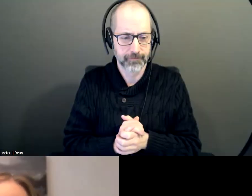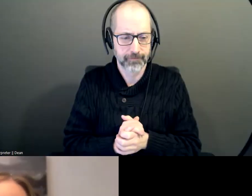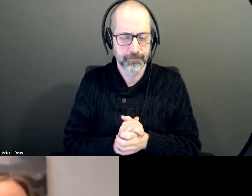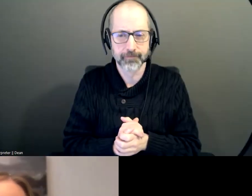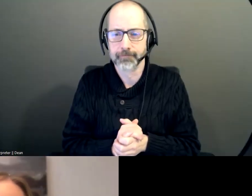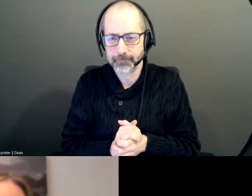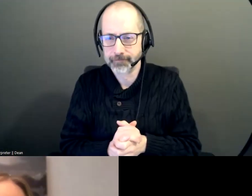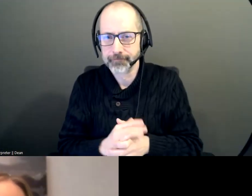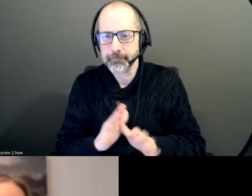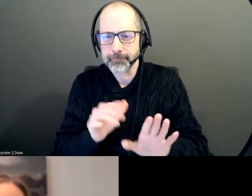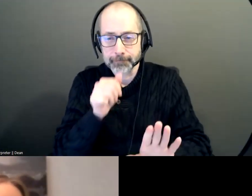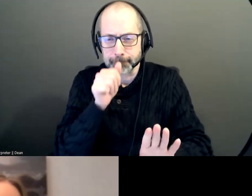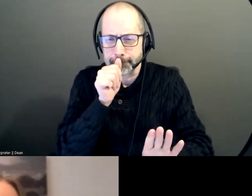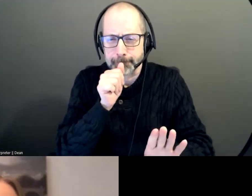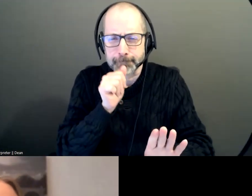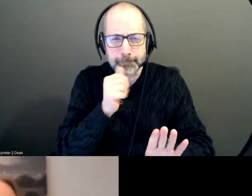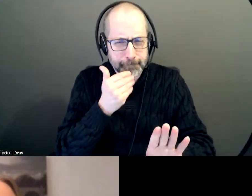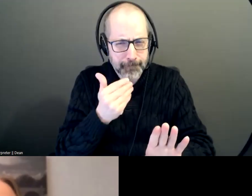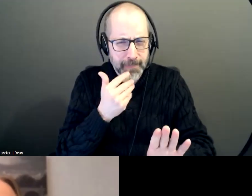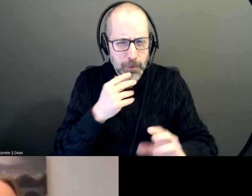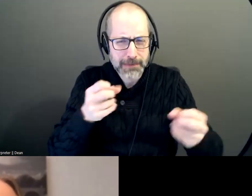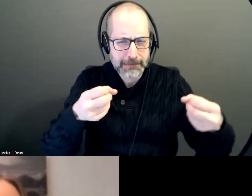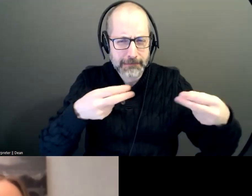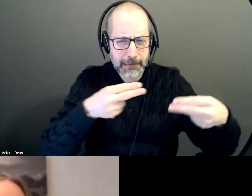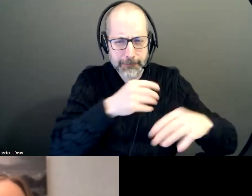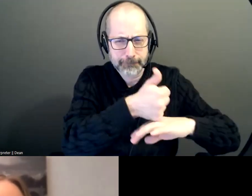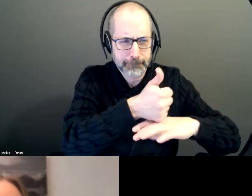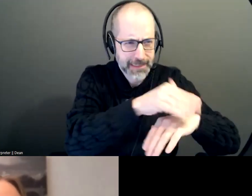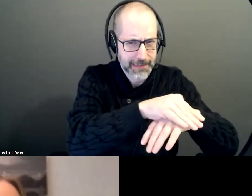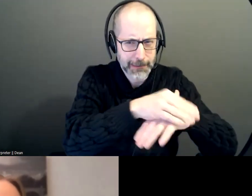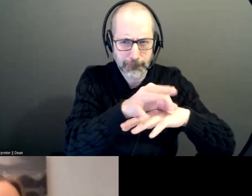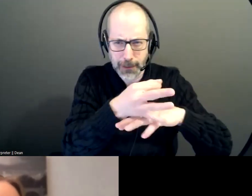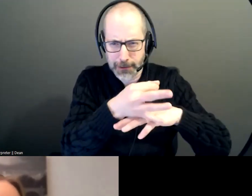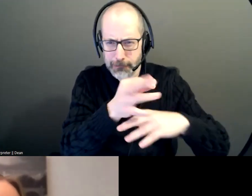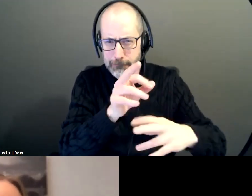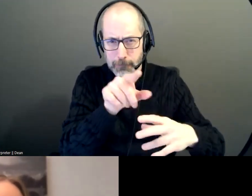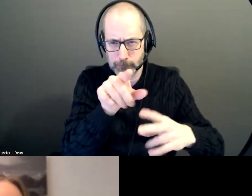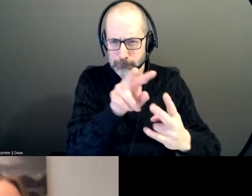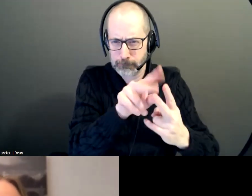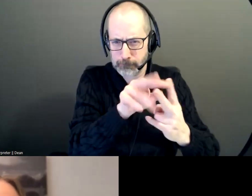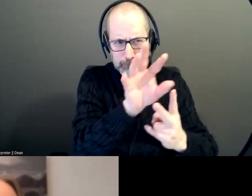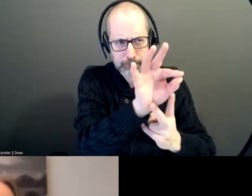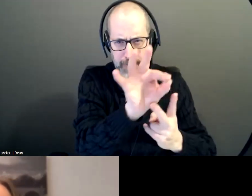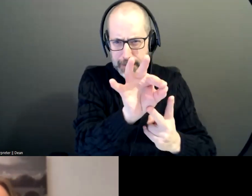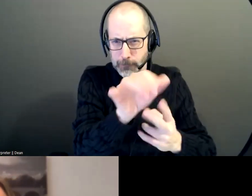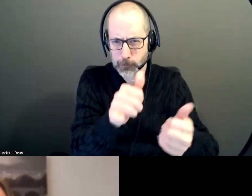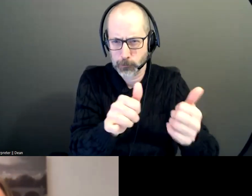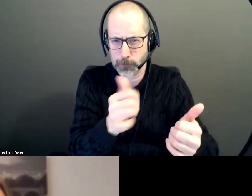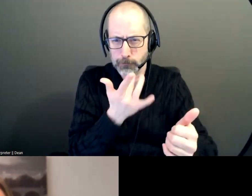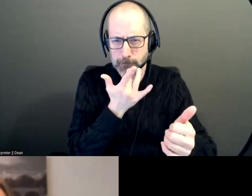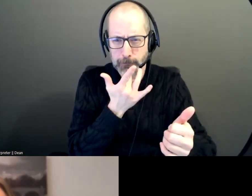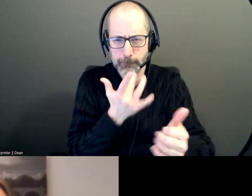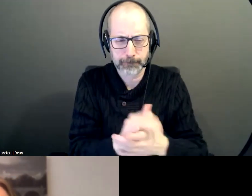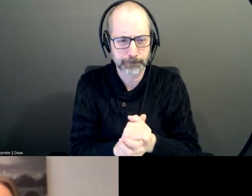Thank you for your patience. I'll just say we are Merci setting the slides up again in both de English votre and French. patience So et nous once the allons slides are revenir available, please make sure you're aux viewing the text diapos